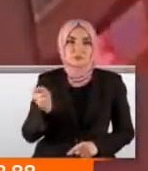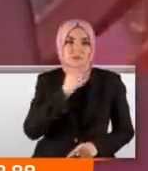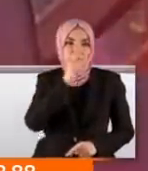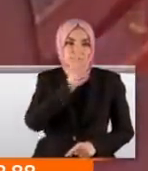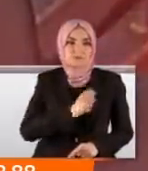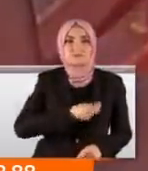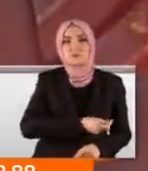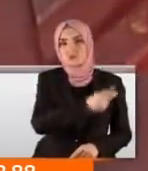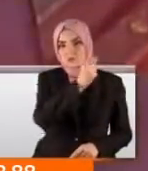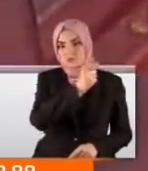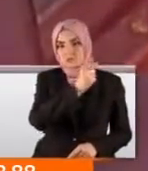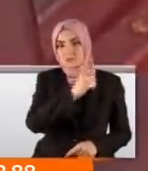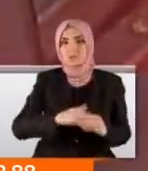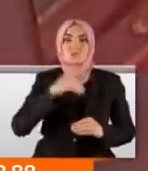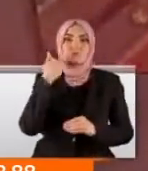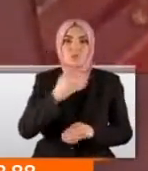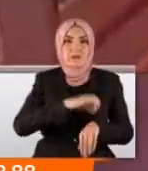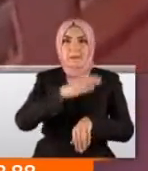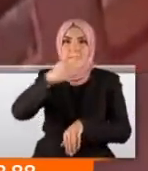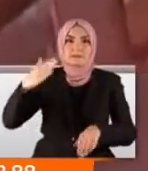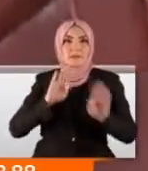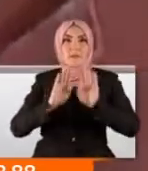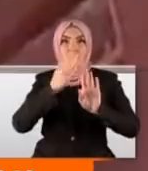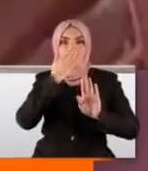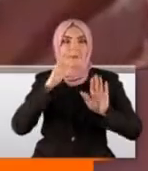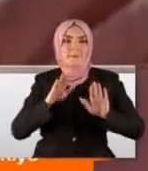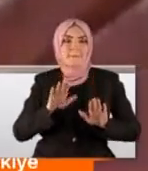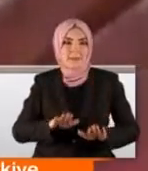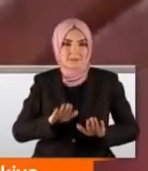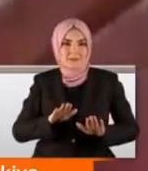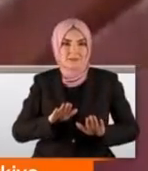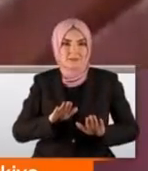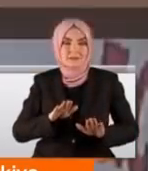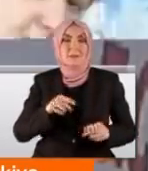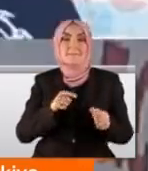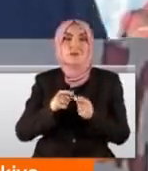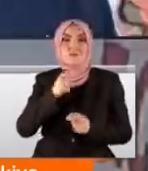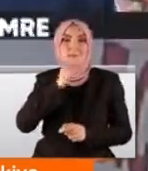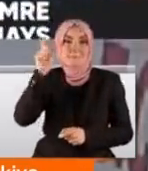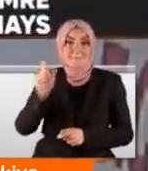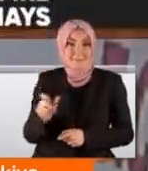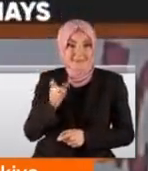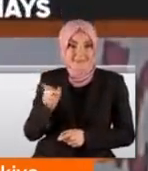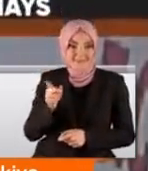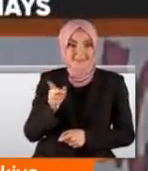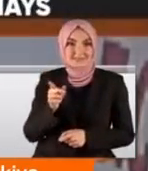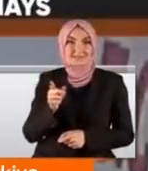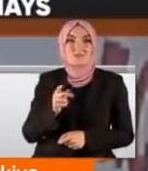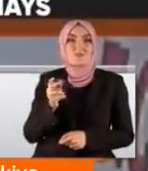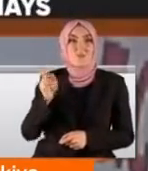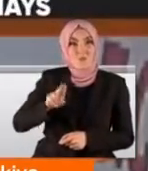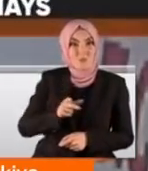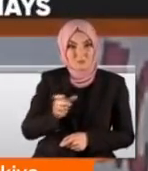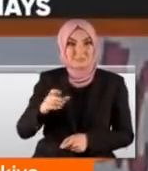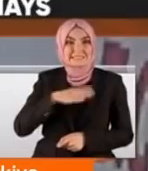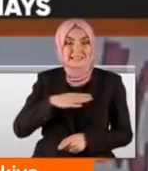Daha sonra da hastane kapısında bekleyip kavgaya karışan Batuhan karanlık oğlunu öldürmeye kalkmış. Ancak ona benzeyen 17